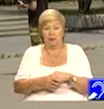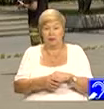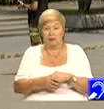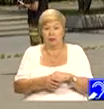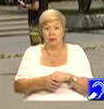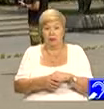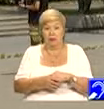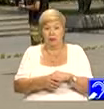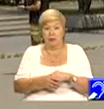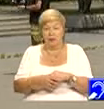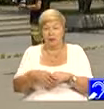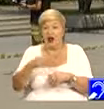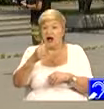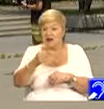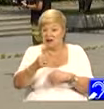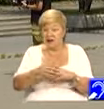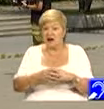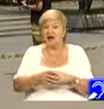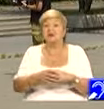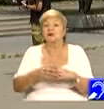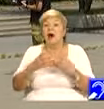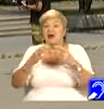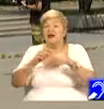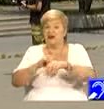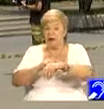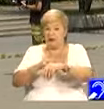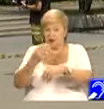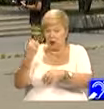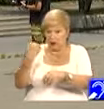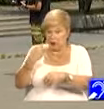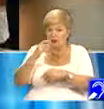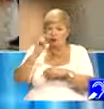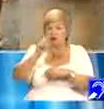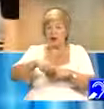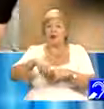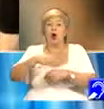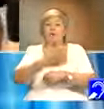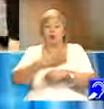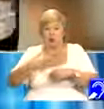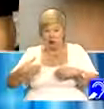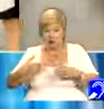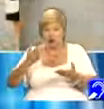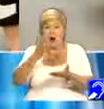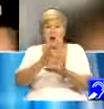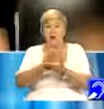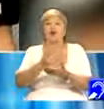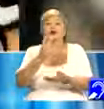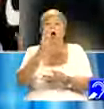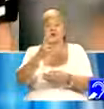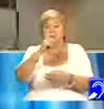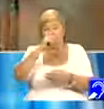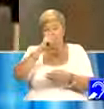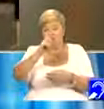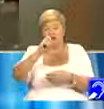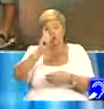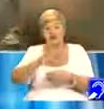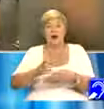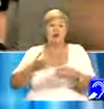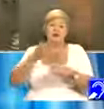Bună ziua, domnului și domnule. Într-adevăr, în câteva minute, judecătorii Tribunalului București au decis că cei doi ar trebui să meargă în